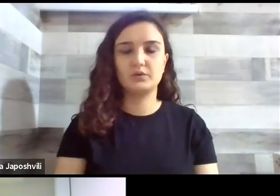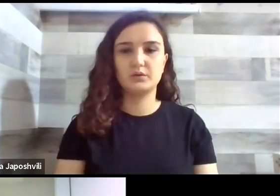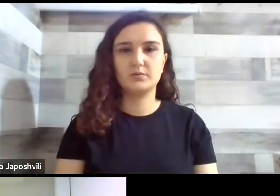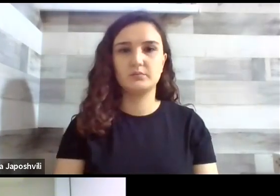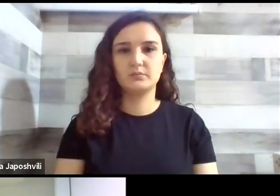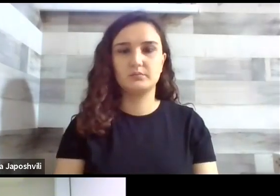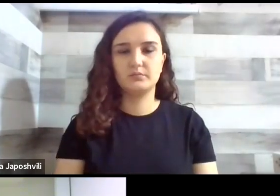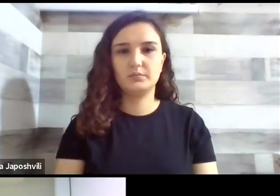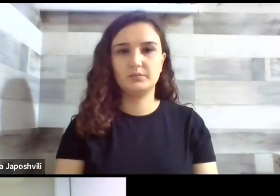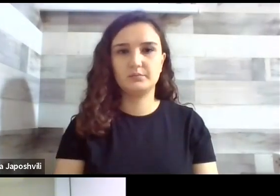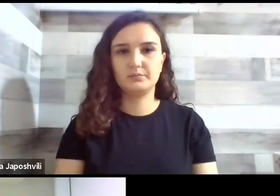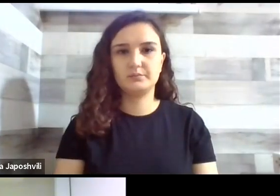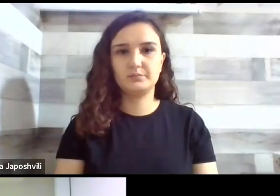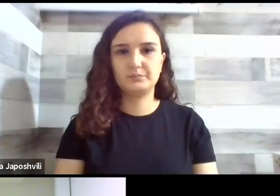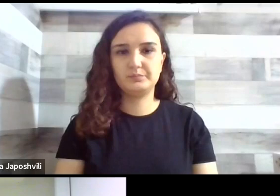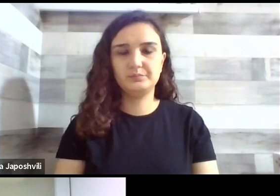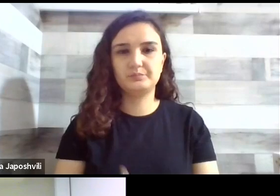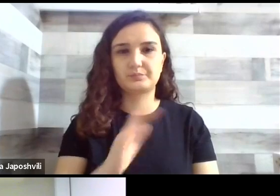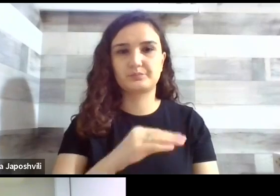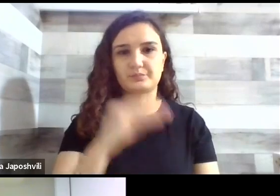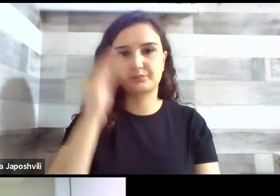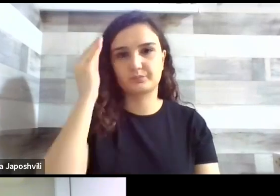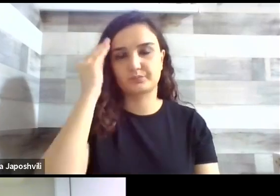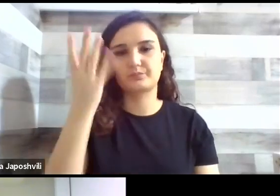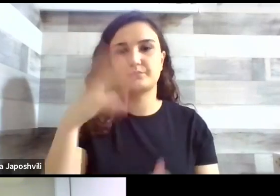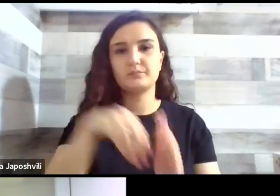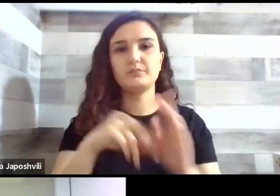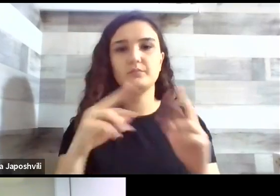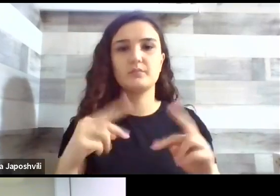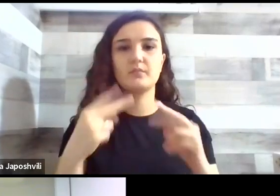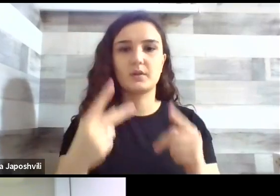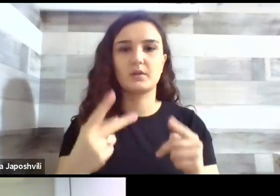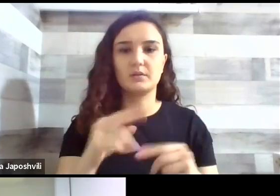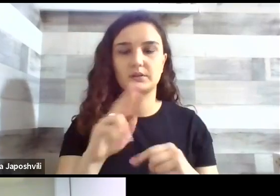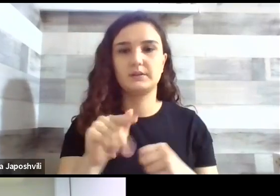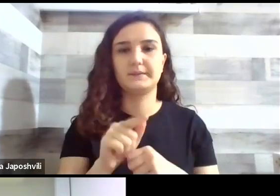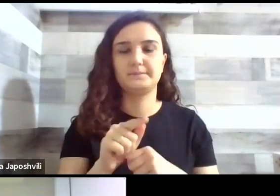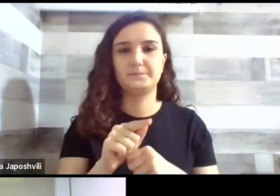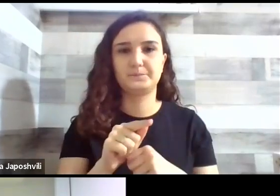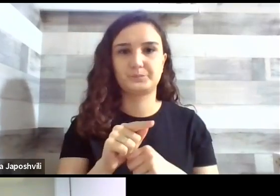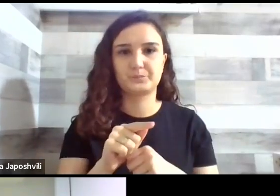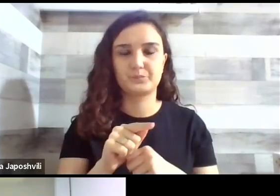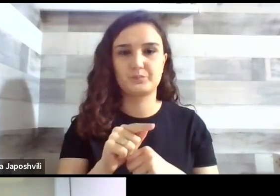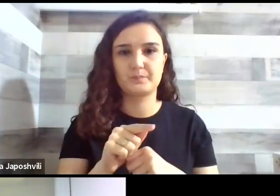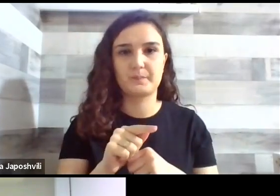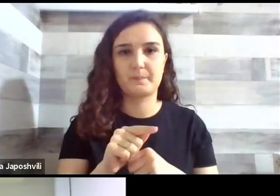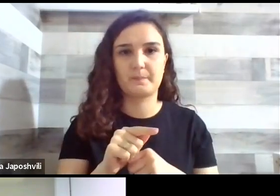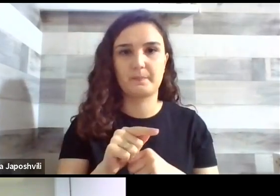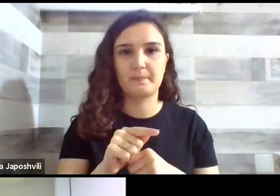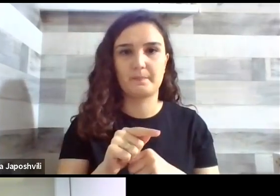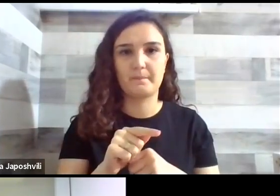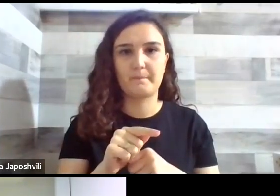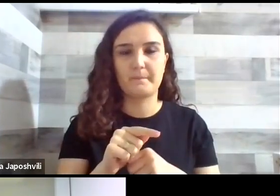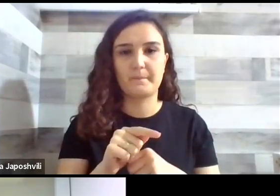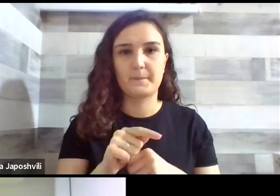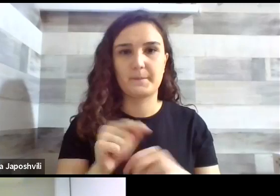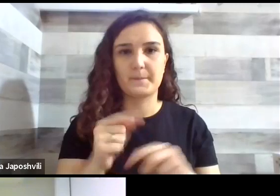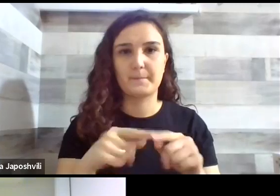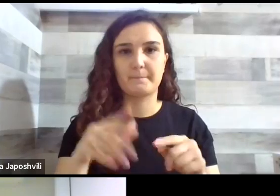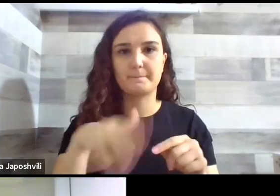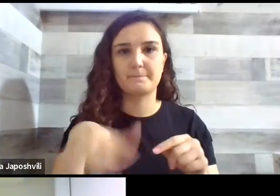უშუალოდ გადავიდეთ შინაარსზე საუბარზე, ხო? და ასე ვთქვათ, აი ამ